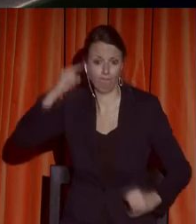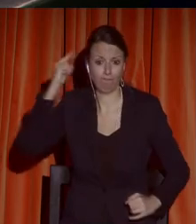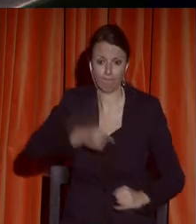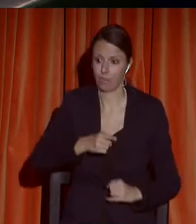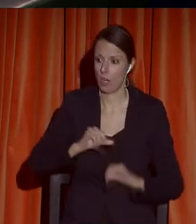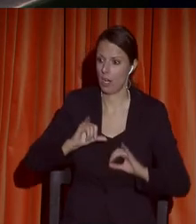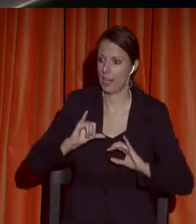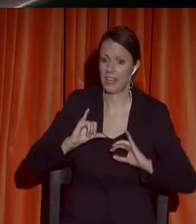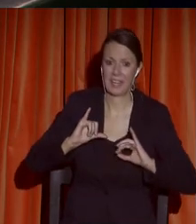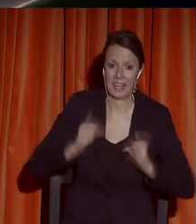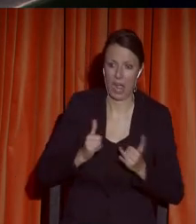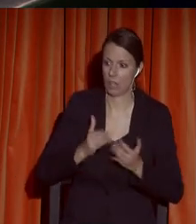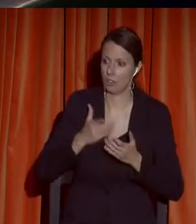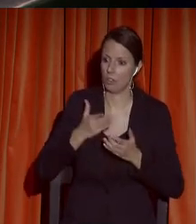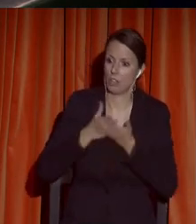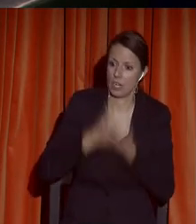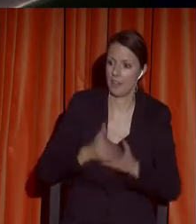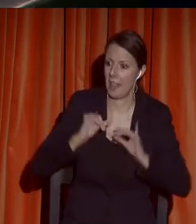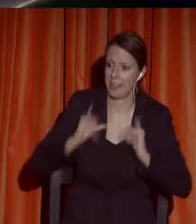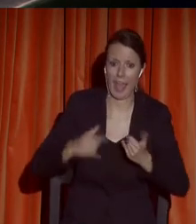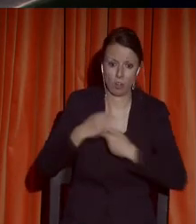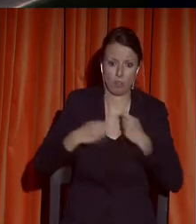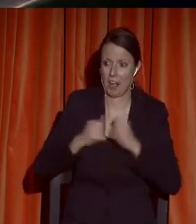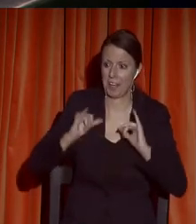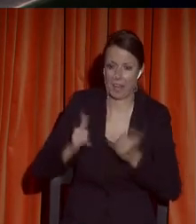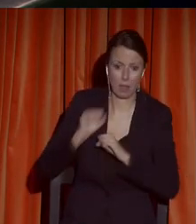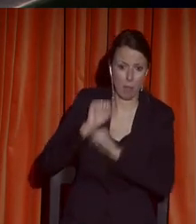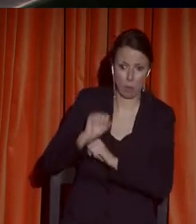problemy, które powodują, że nasze prawa czujemy, że nasze